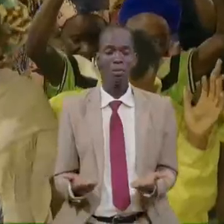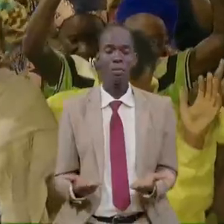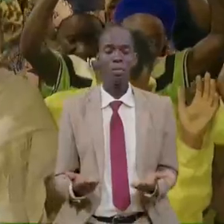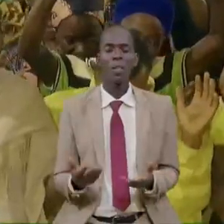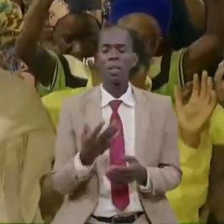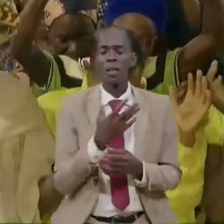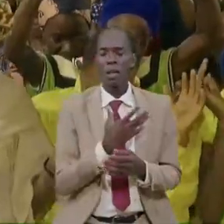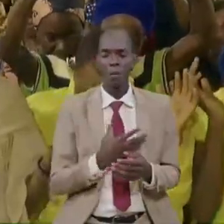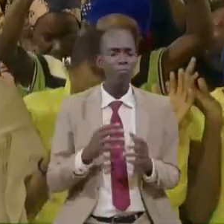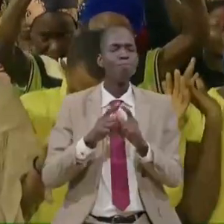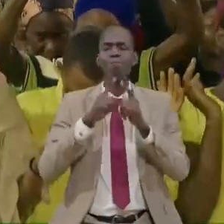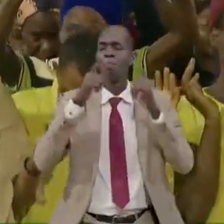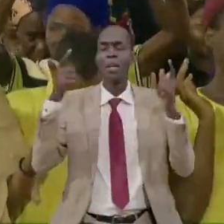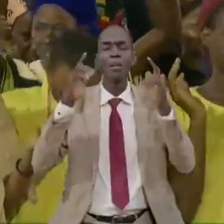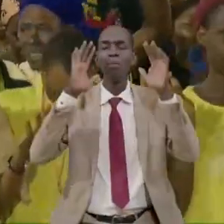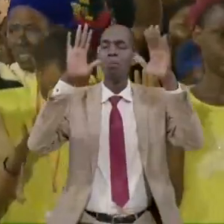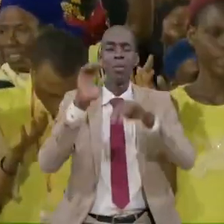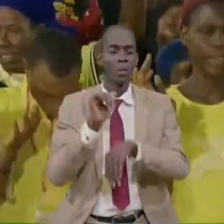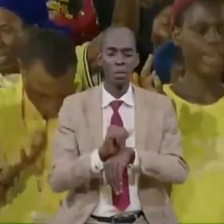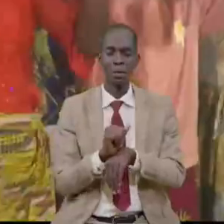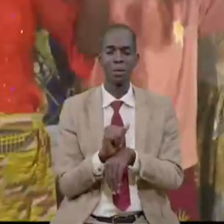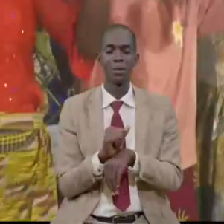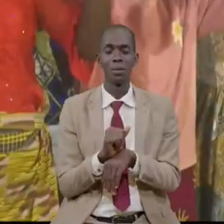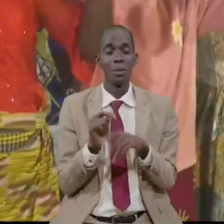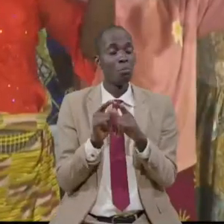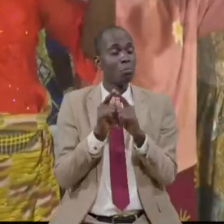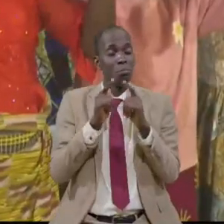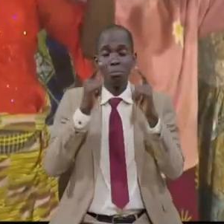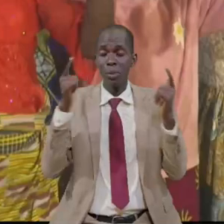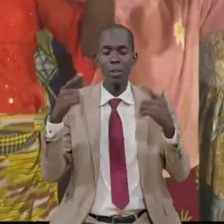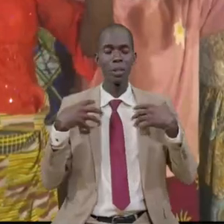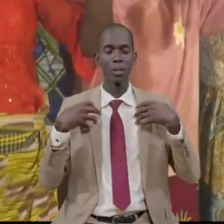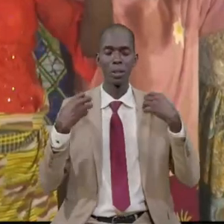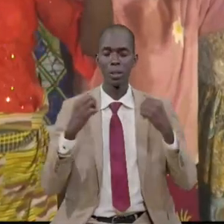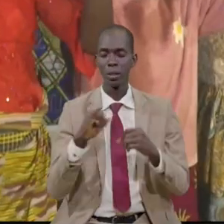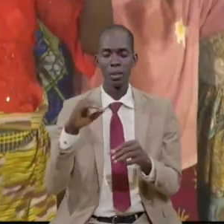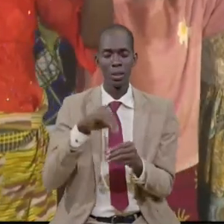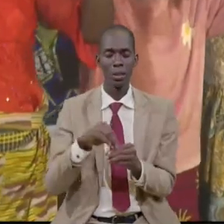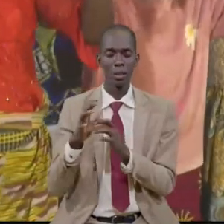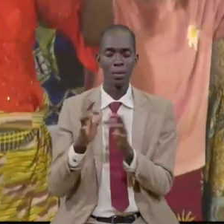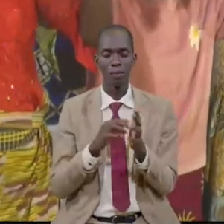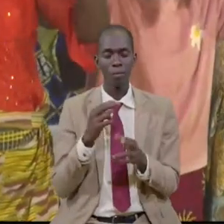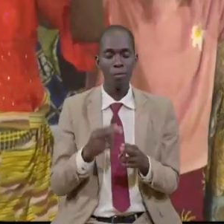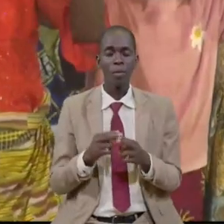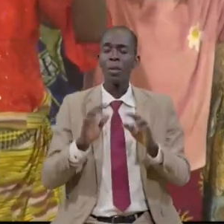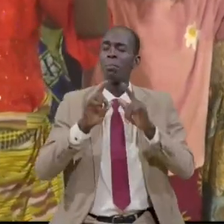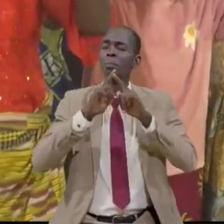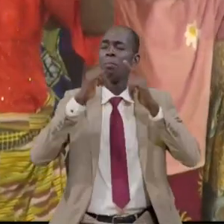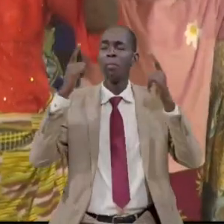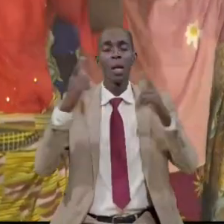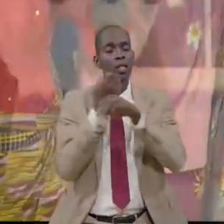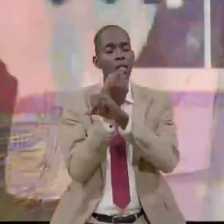qu'il ait de plus grands miracles qu'il ait de grande guérisons qu'il ait de grands saluts